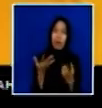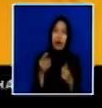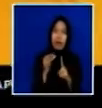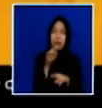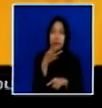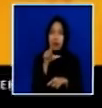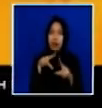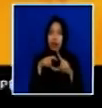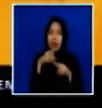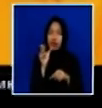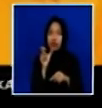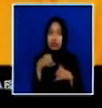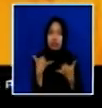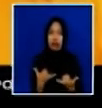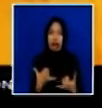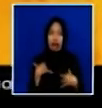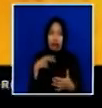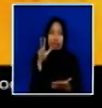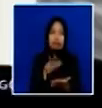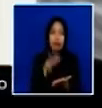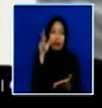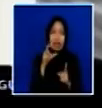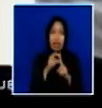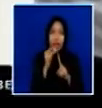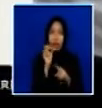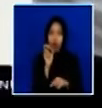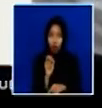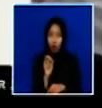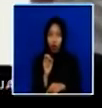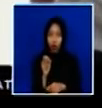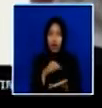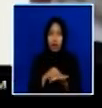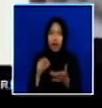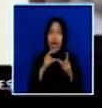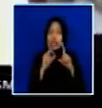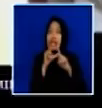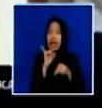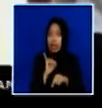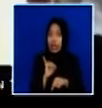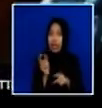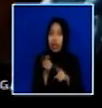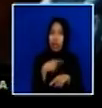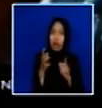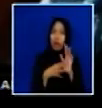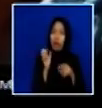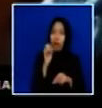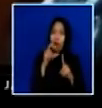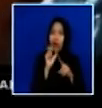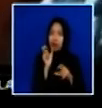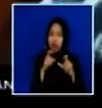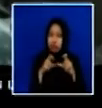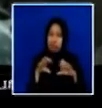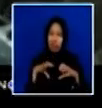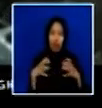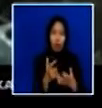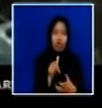yang saat ini masih kita tetapkan sebagai DPO dengan Indosiar sby jadi modus kelompok